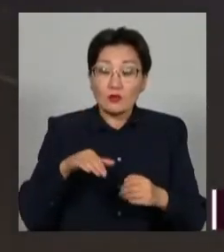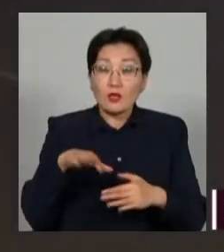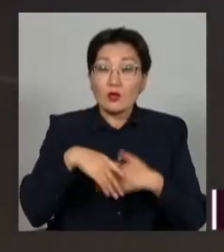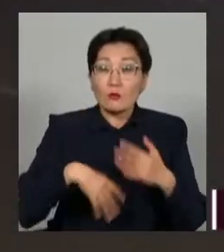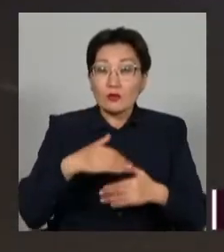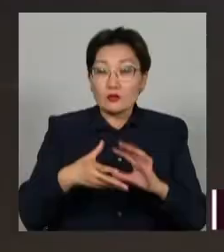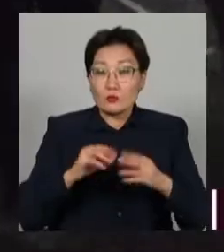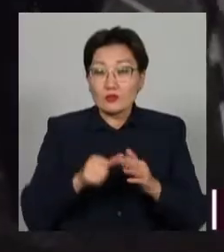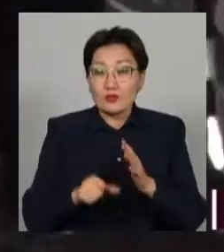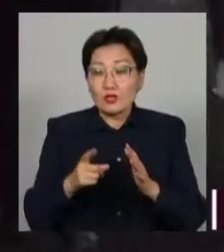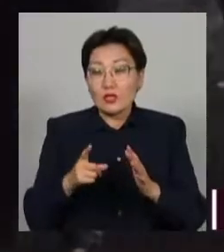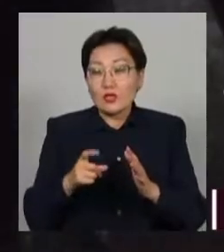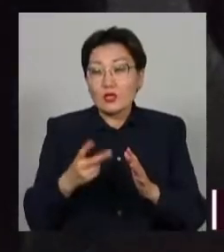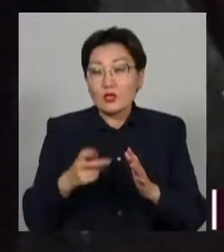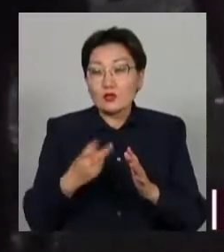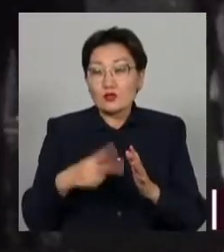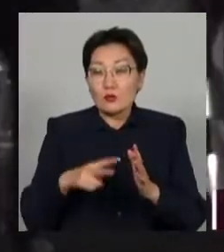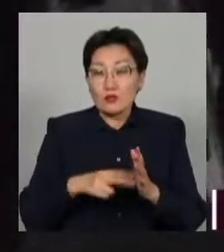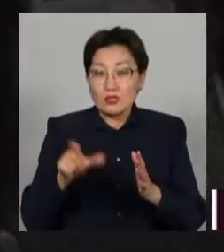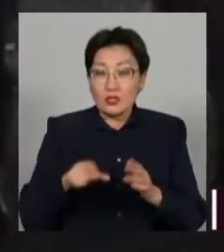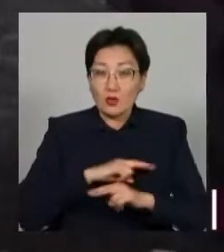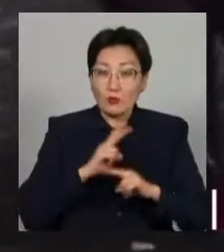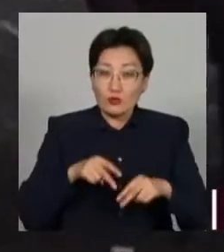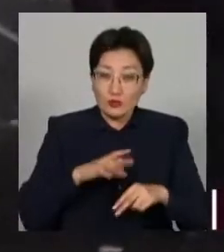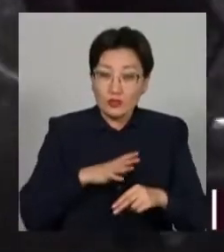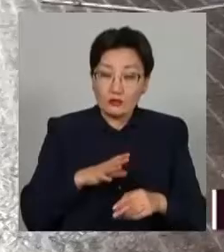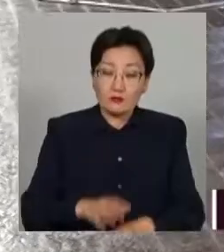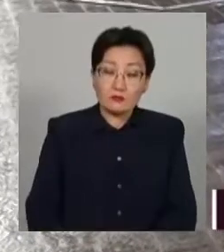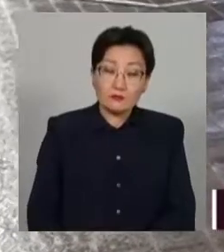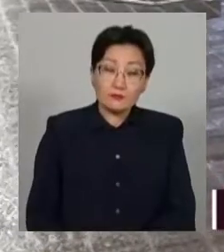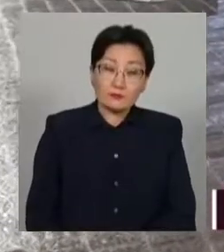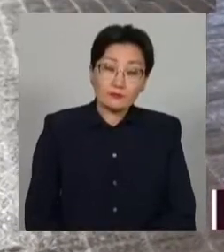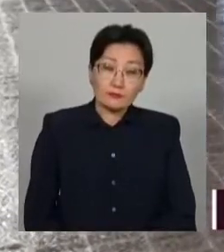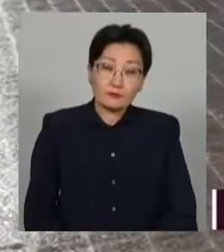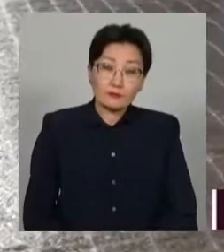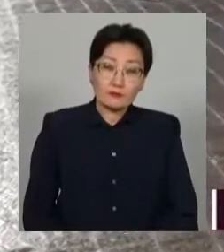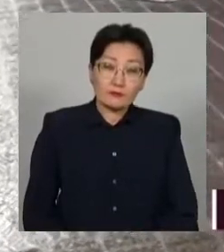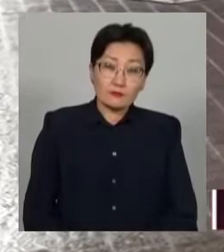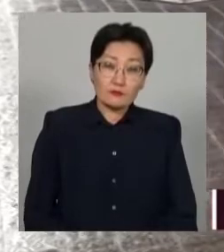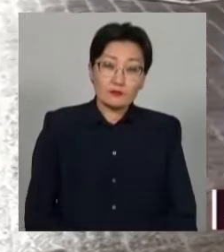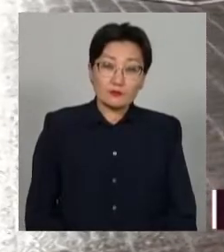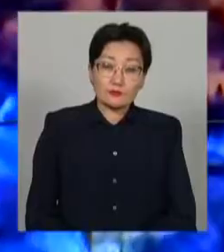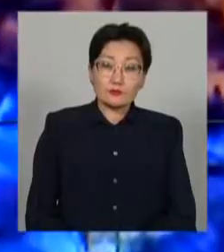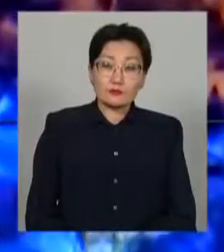жалпы саны 227 адам көз жұмды делінген. Оразай Нұртай, Мұрат Тайжан, Алматы телеарнасы.